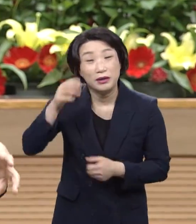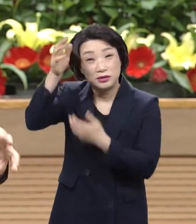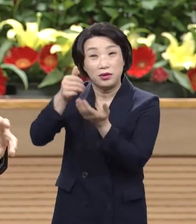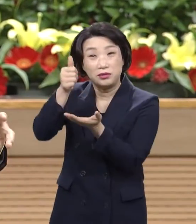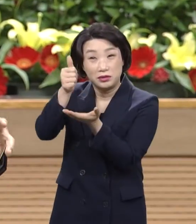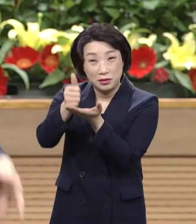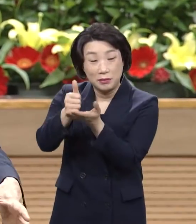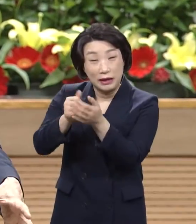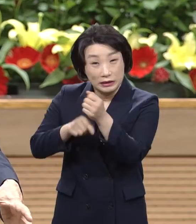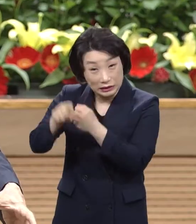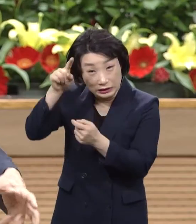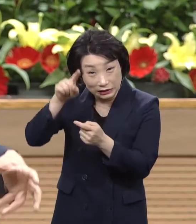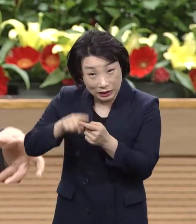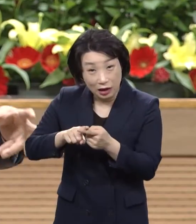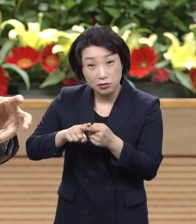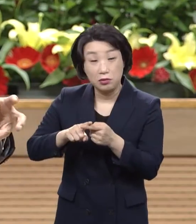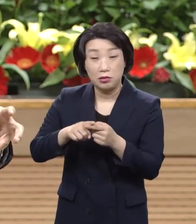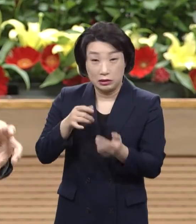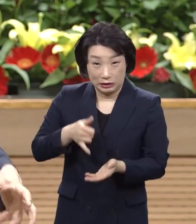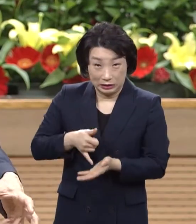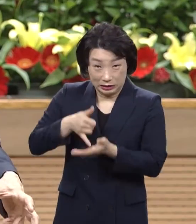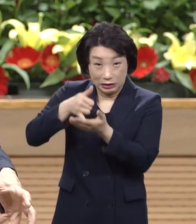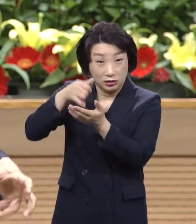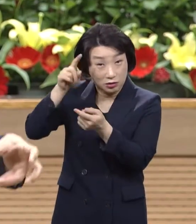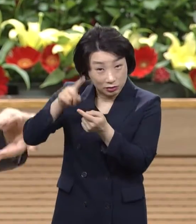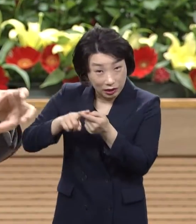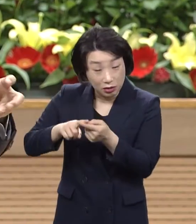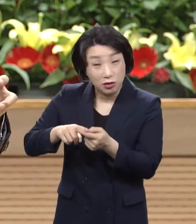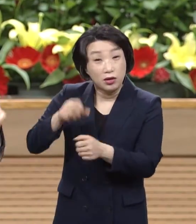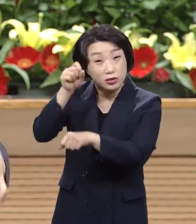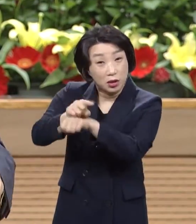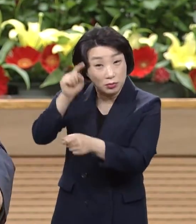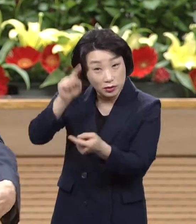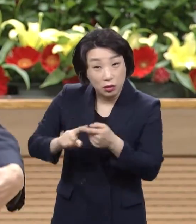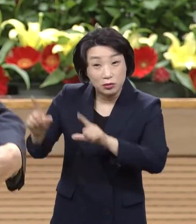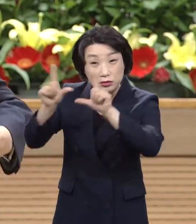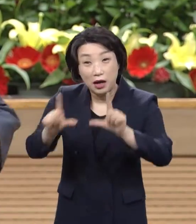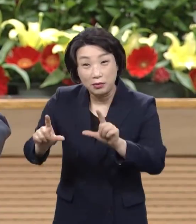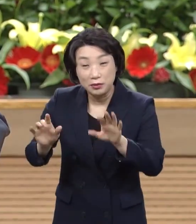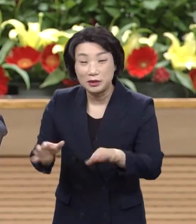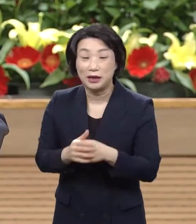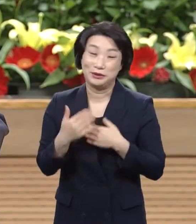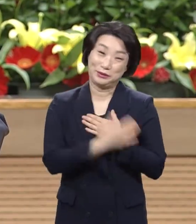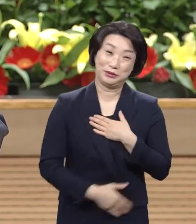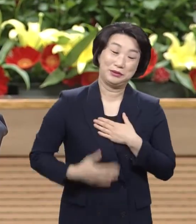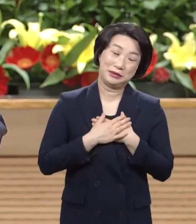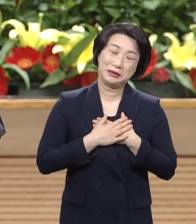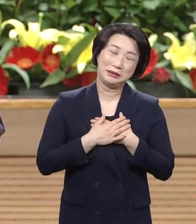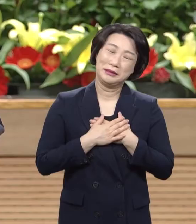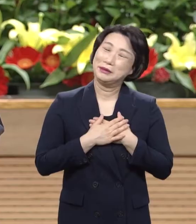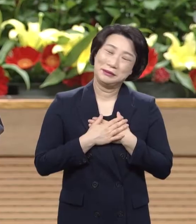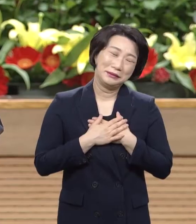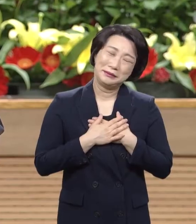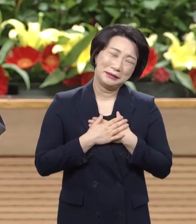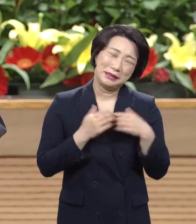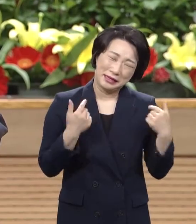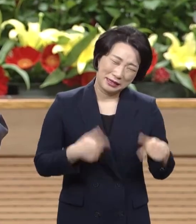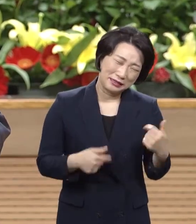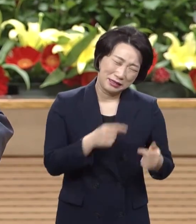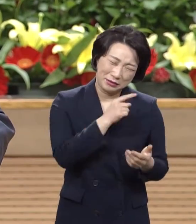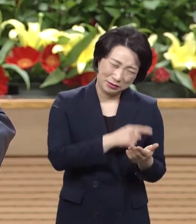성령의 뜻대로 인격적으로 성품대로 살면 육신은 밤낮